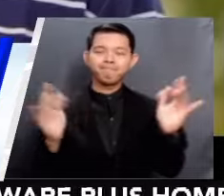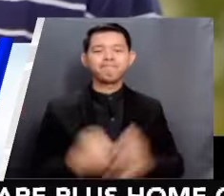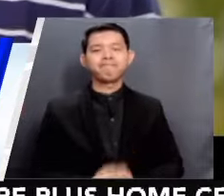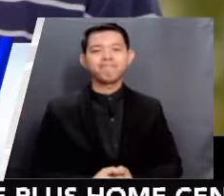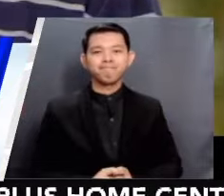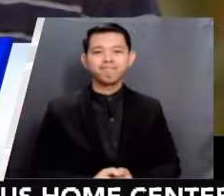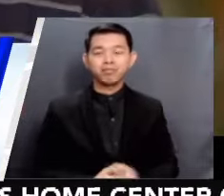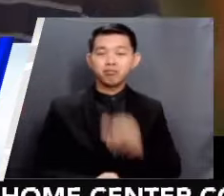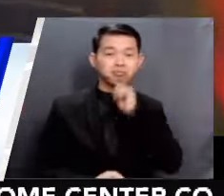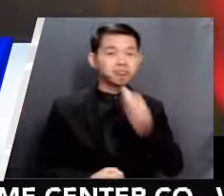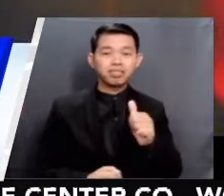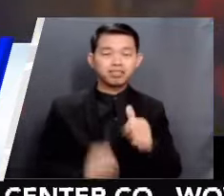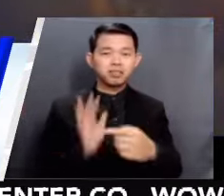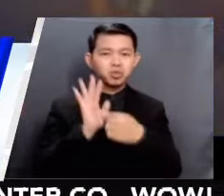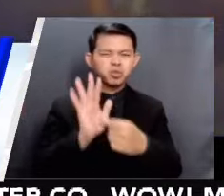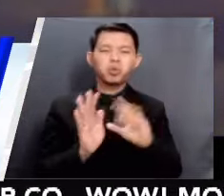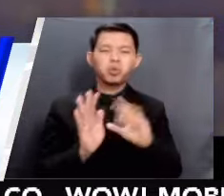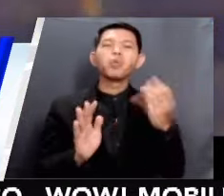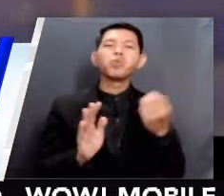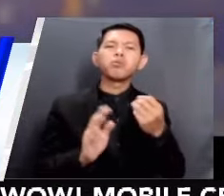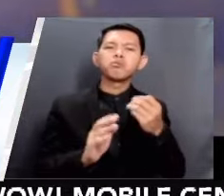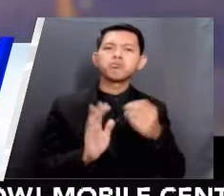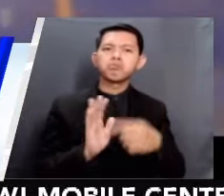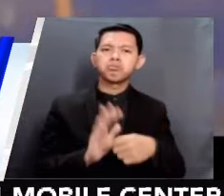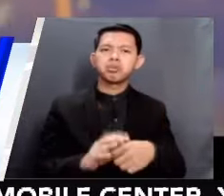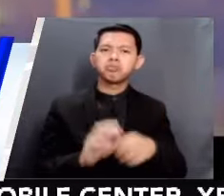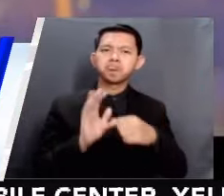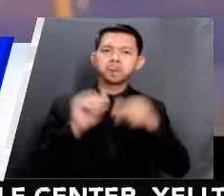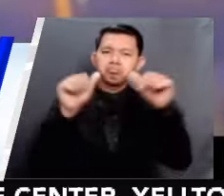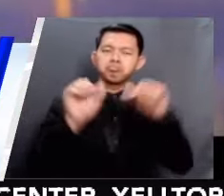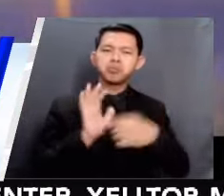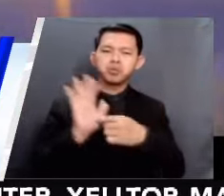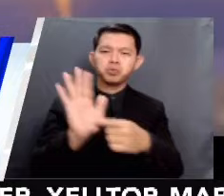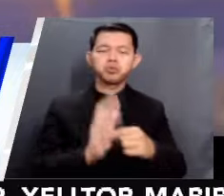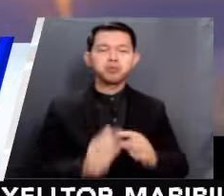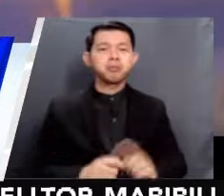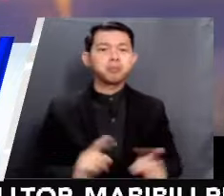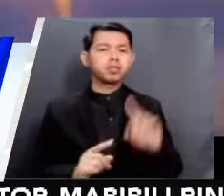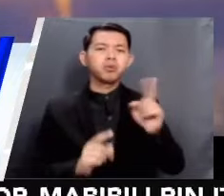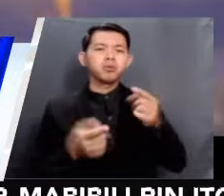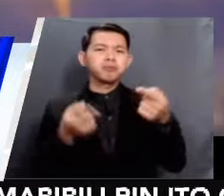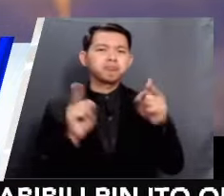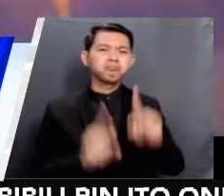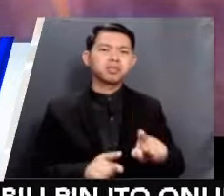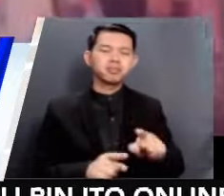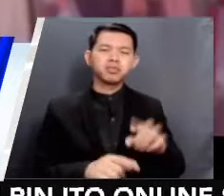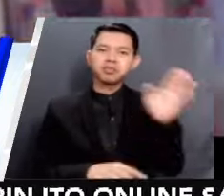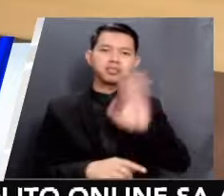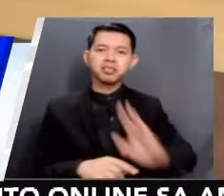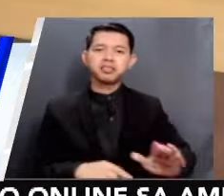ito mapapanood. Ano naman kaya ang hindi malilimutang eksena ni David sa movie?